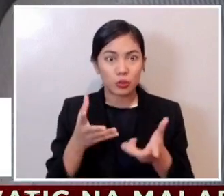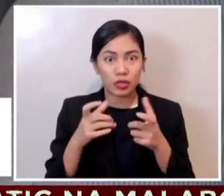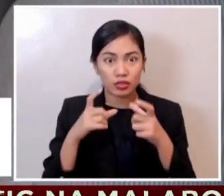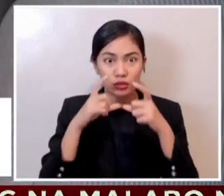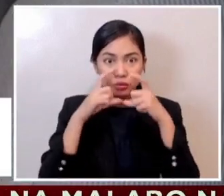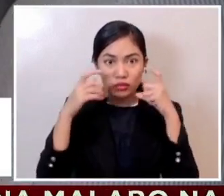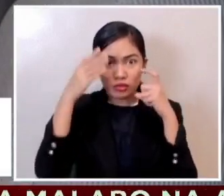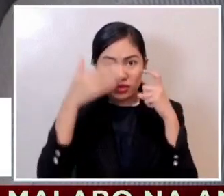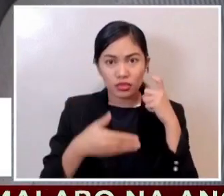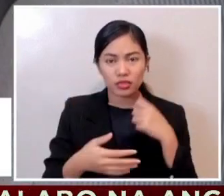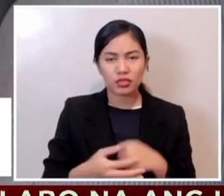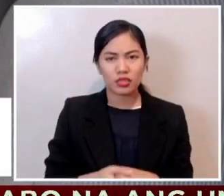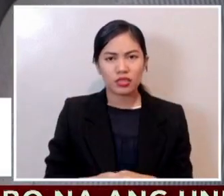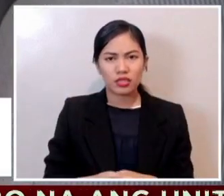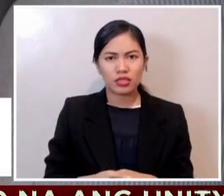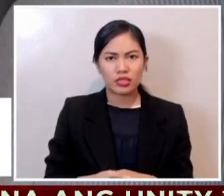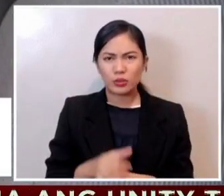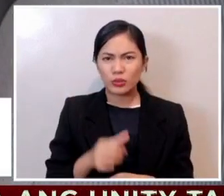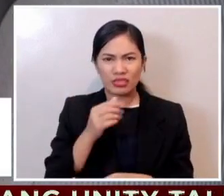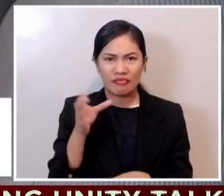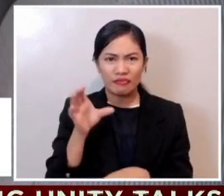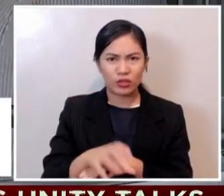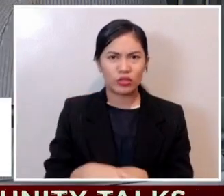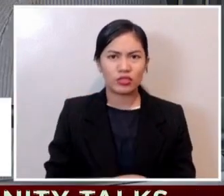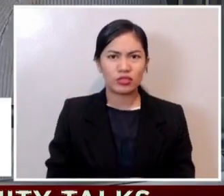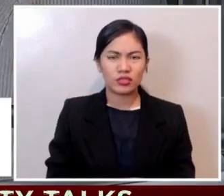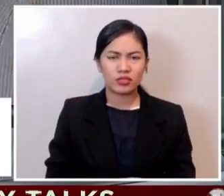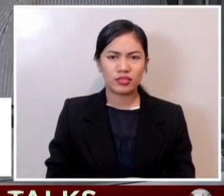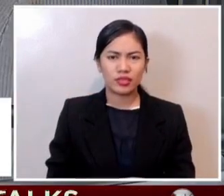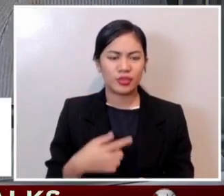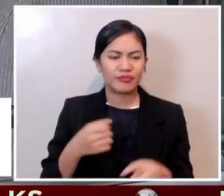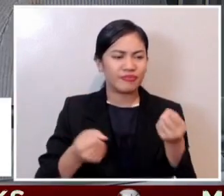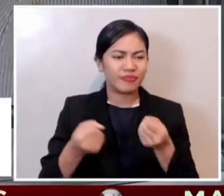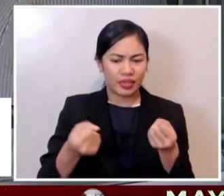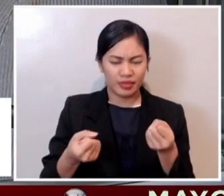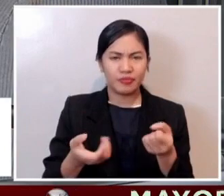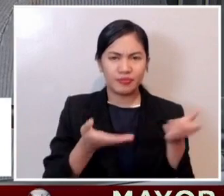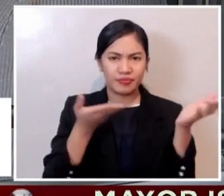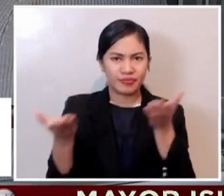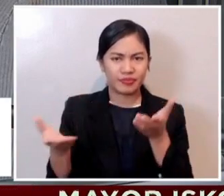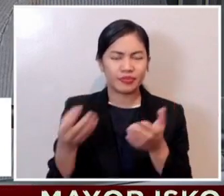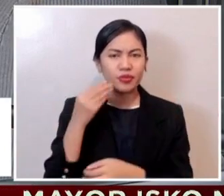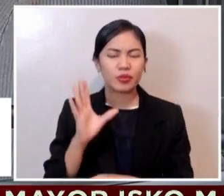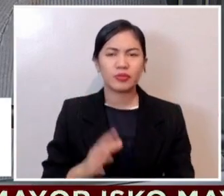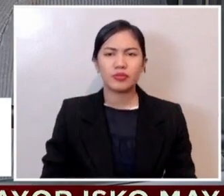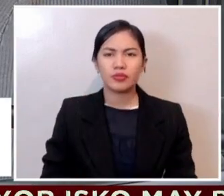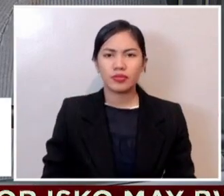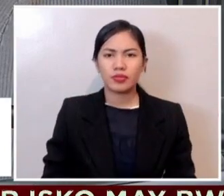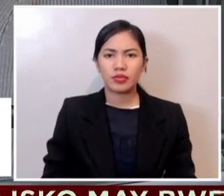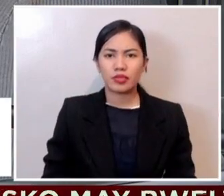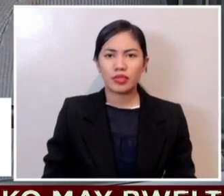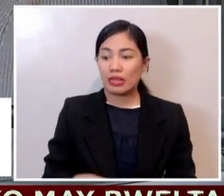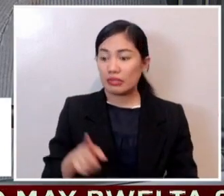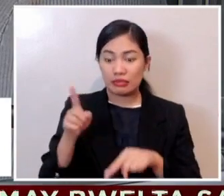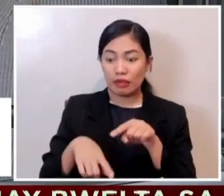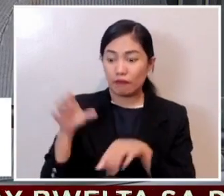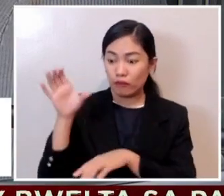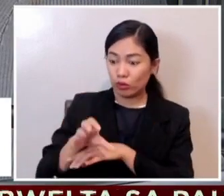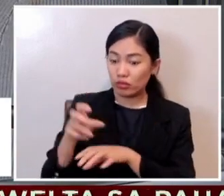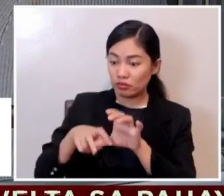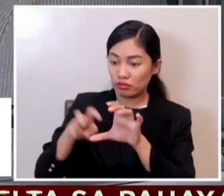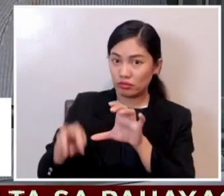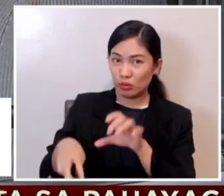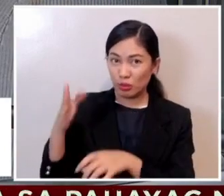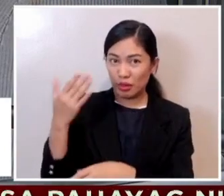Hindi ko na siya pinilit. Tumakbo na lang, hinatid ko na lang siya. Hindi naman pwede namin ibaba. Baka naman kami naman may reklamo.